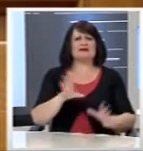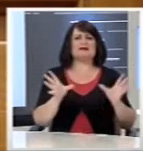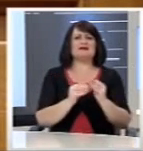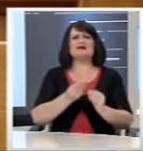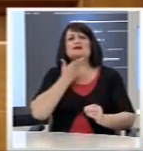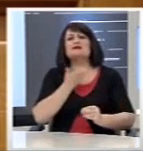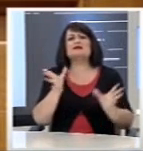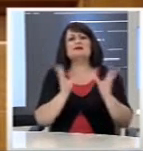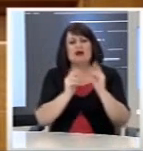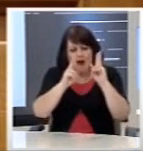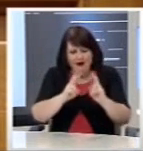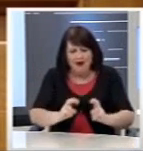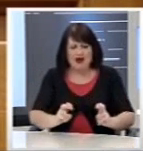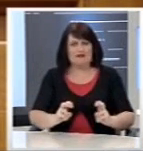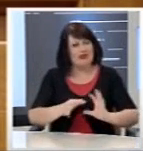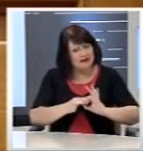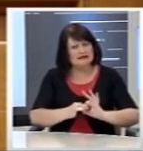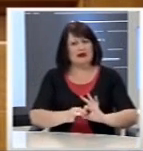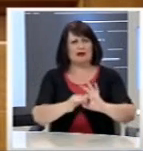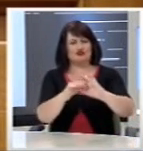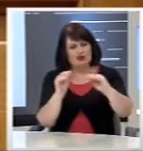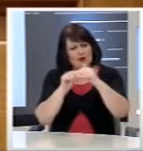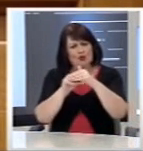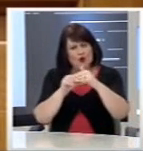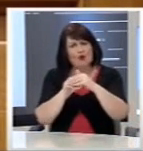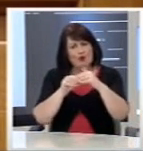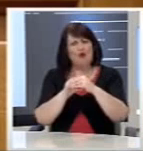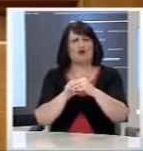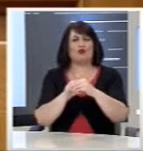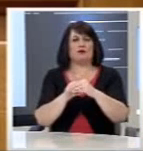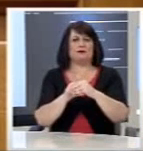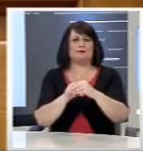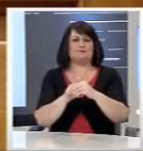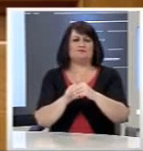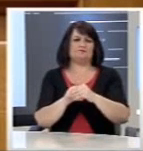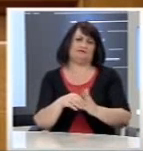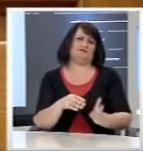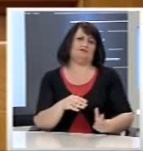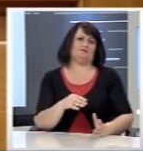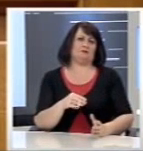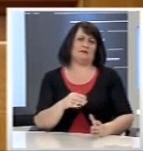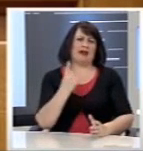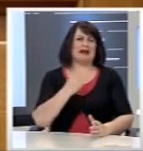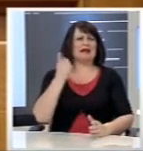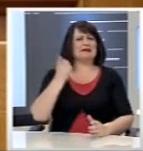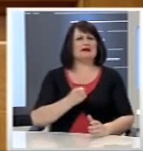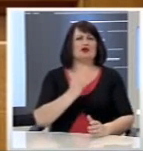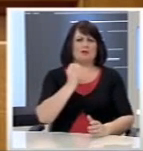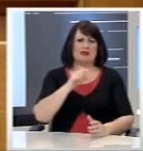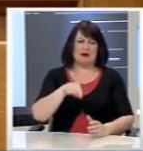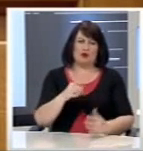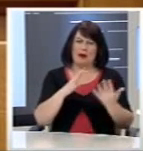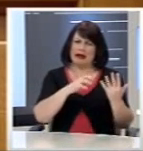για την ενίσχυση της έρευνας και θα συνεχίσουμε να διαθέτουμε από τα απαιτούμενα κονδύλια. Έχει φτάσει κοντά στο 1%, 0,96% το